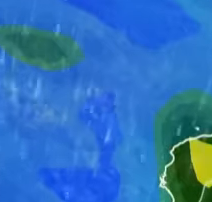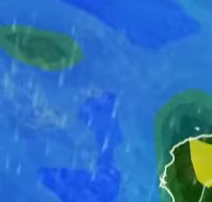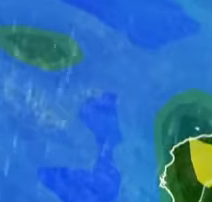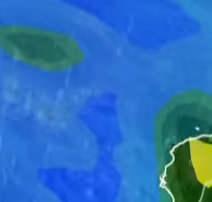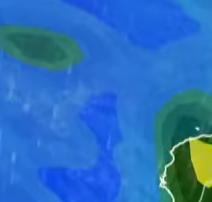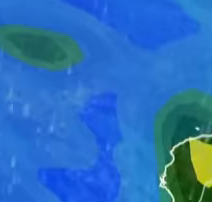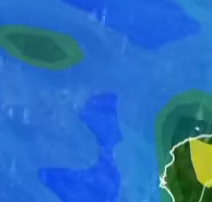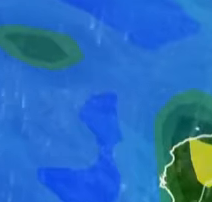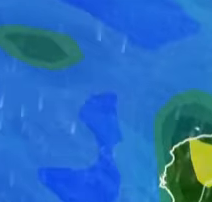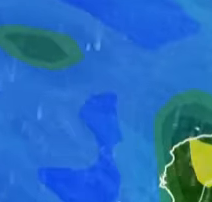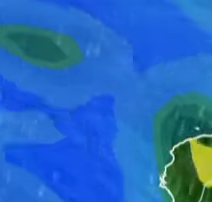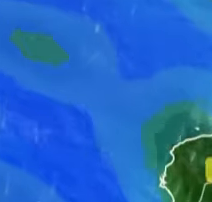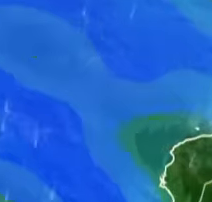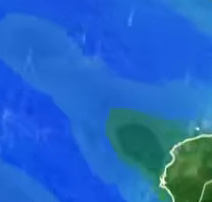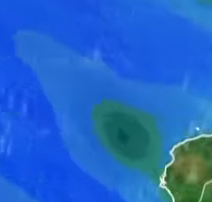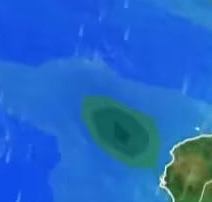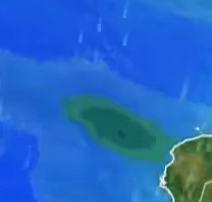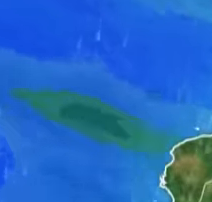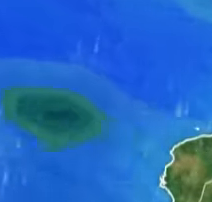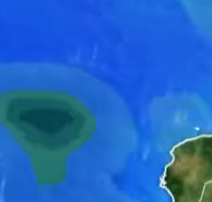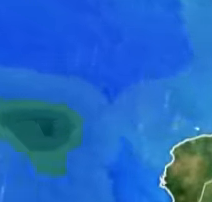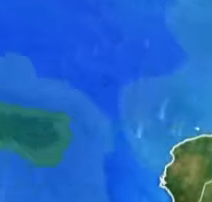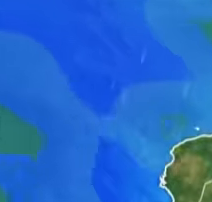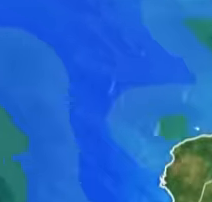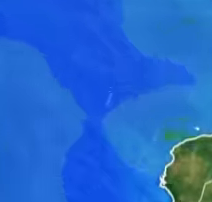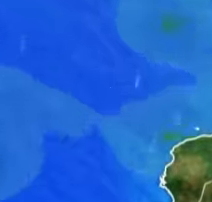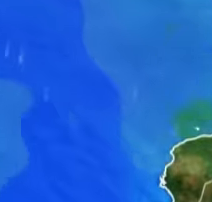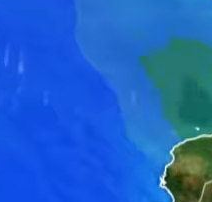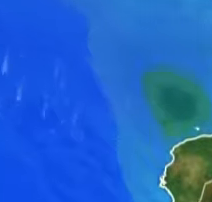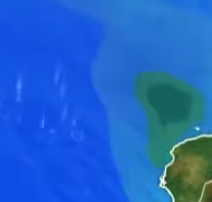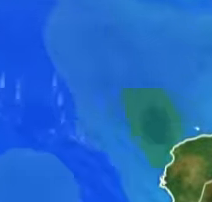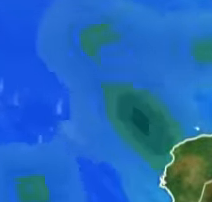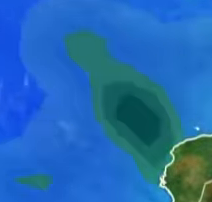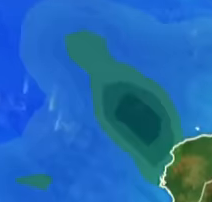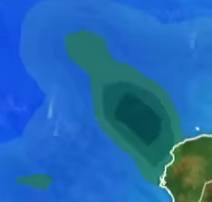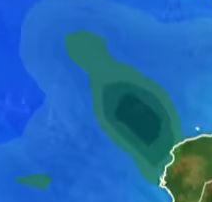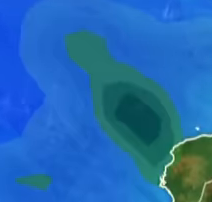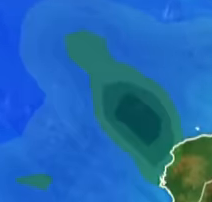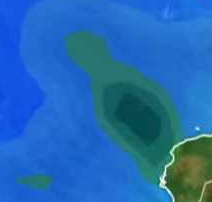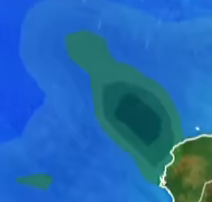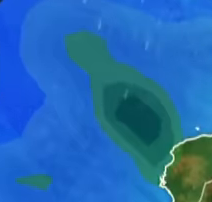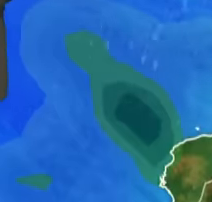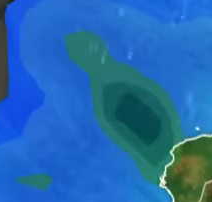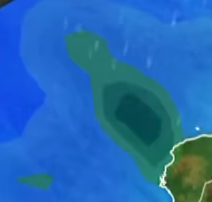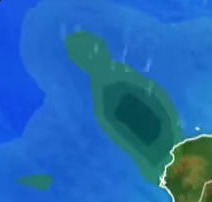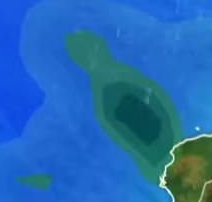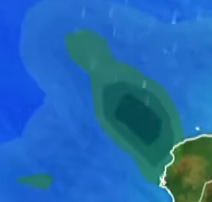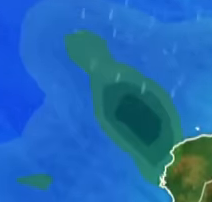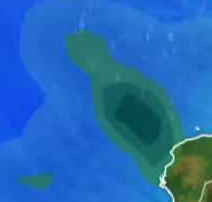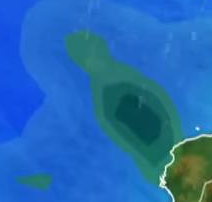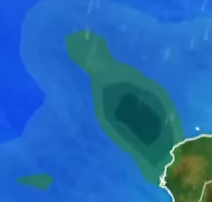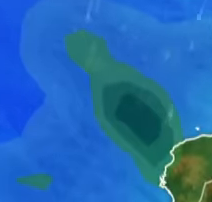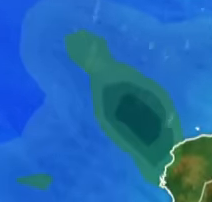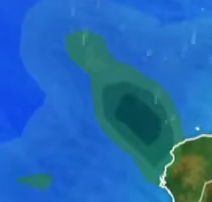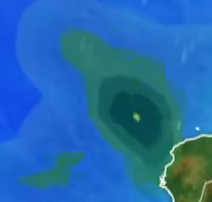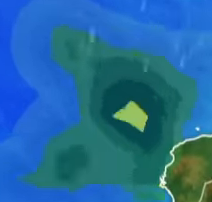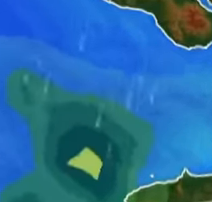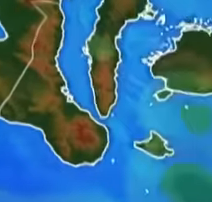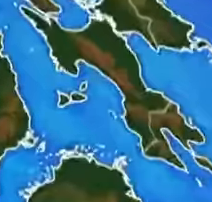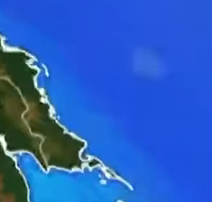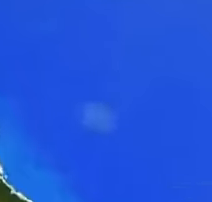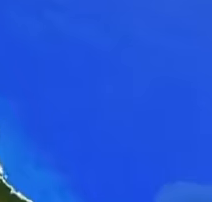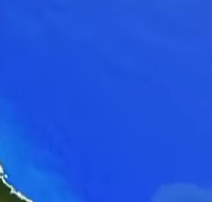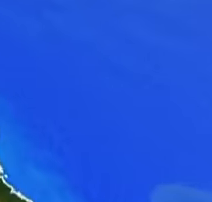at magtutuloy-tuloy na po yan hanggang oras ng hapunan at mawawala naman na paglumalim ang gabi. Dito po sa